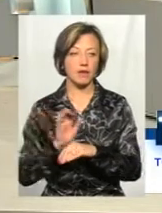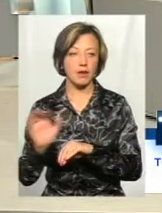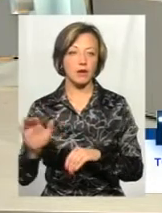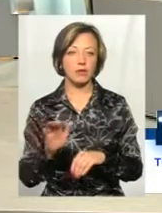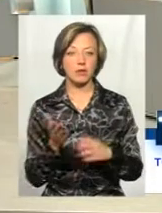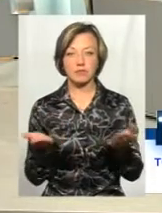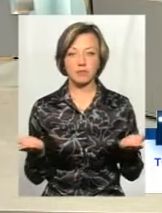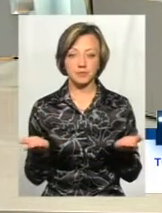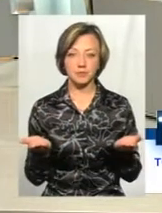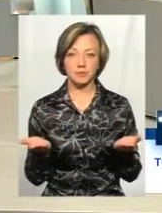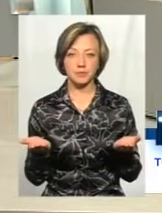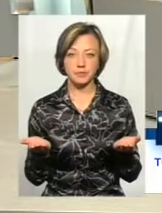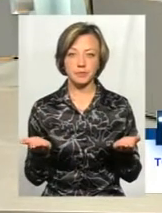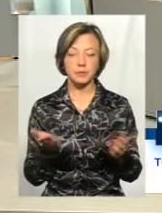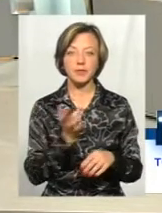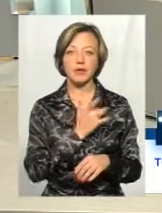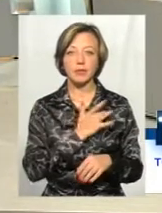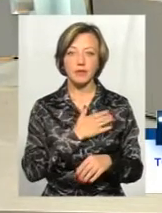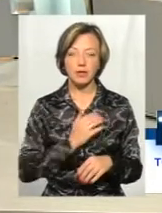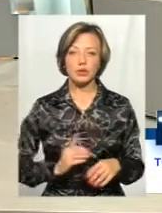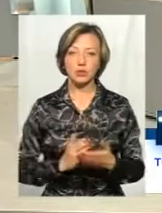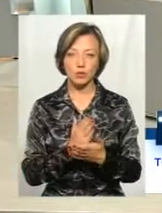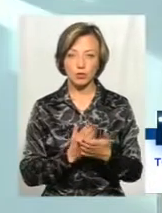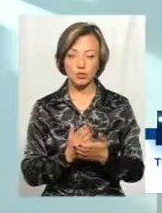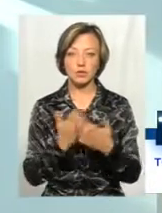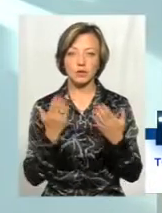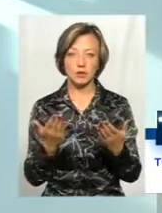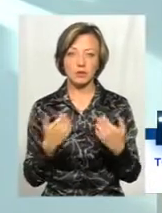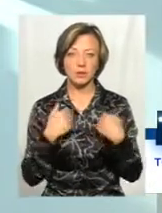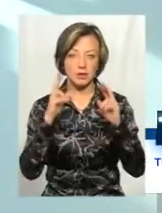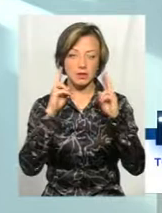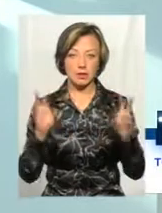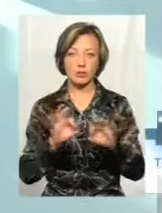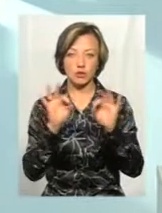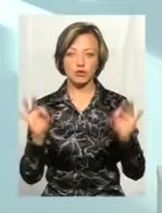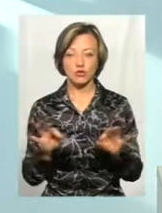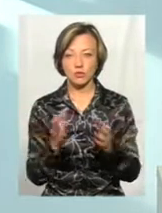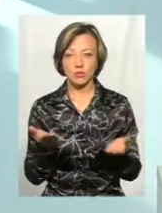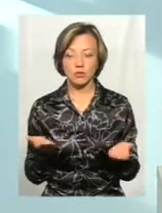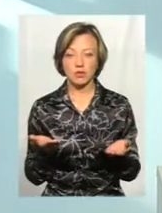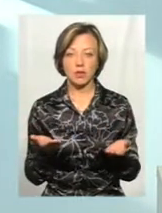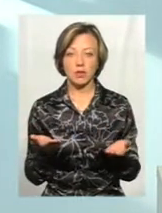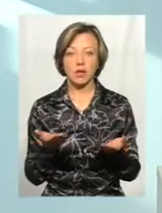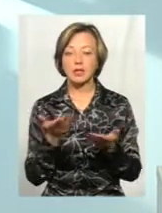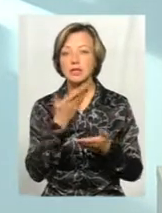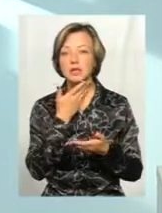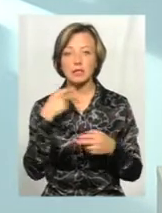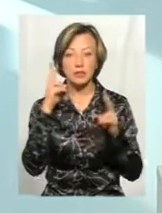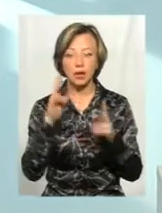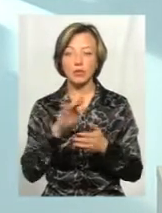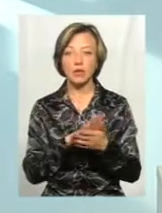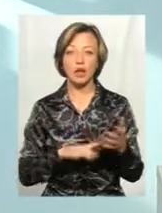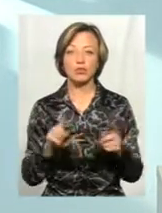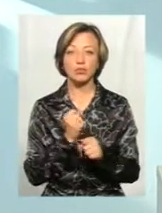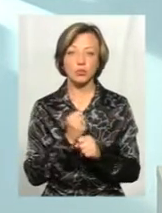нічого не знаємо, мене відправляють в приватні служби. Приватні вам все розкажуть, ми нічого не знаємо. Чи я не знаю, куди мені далі звертатися і